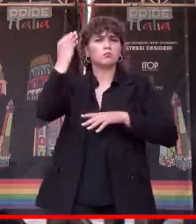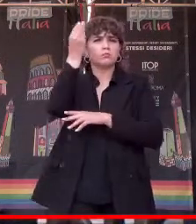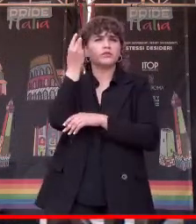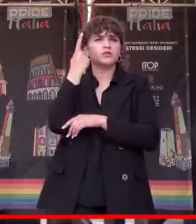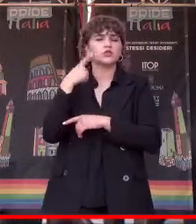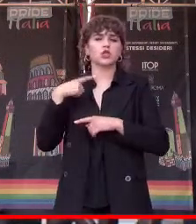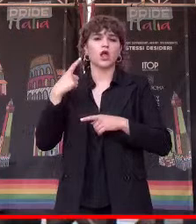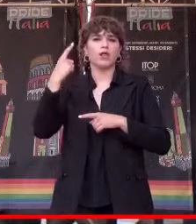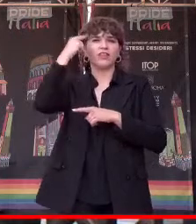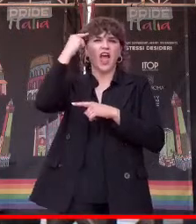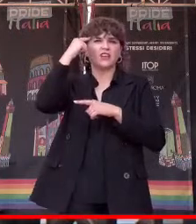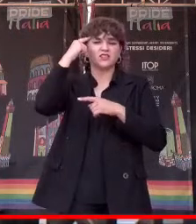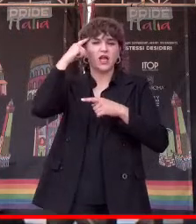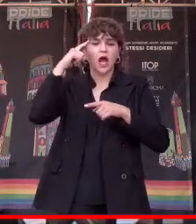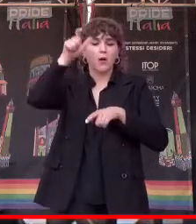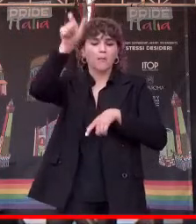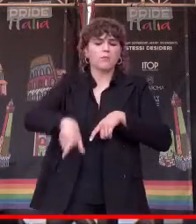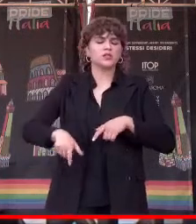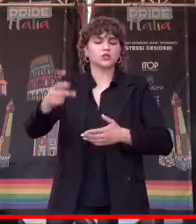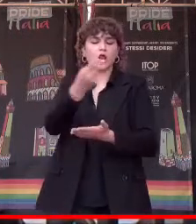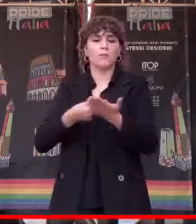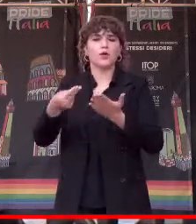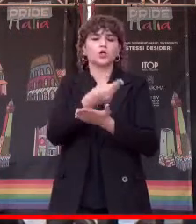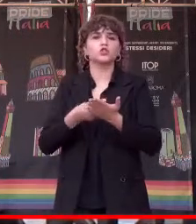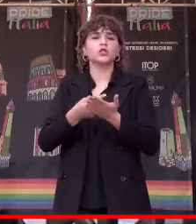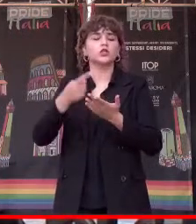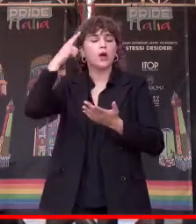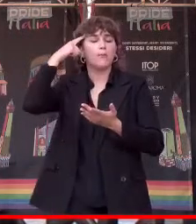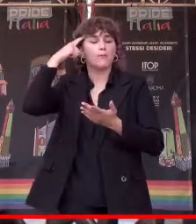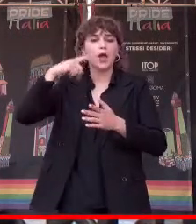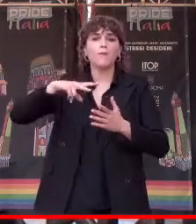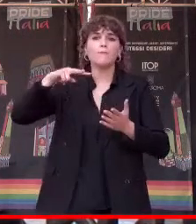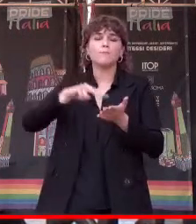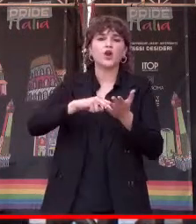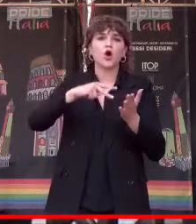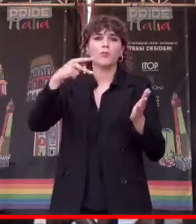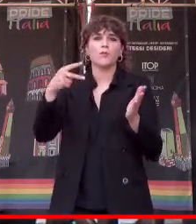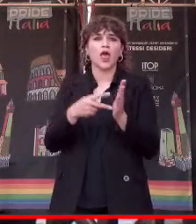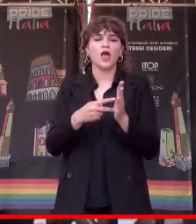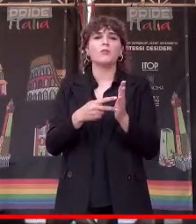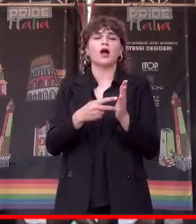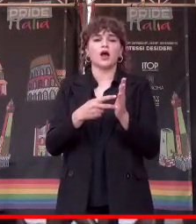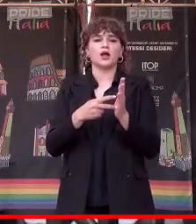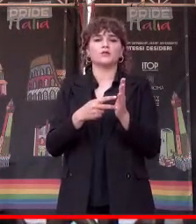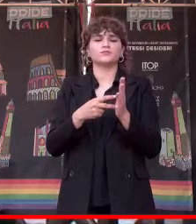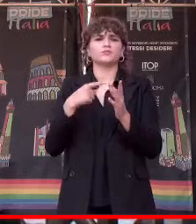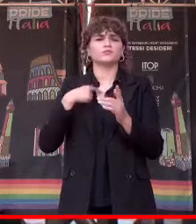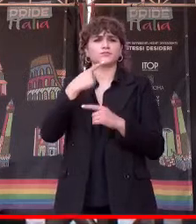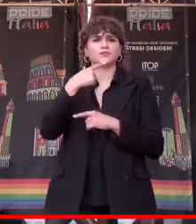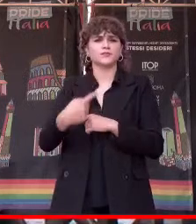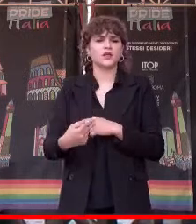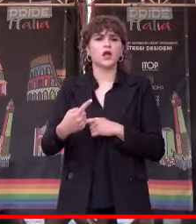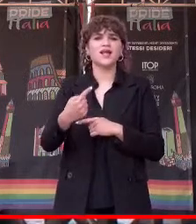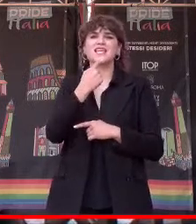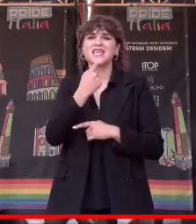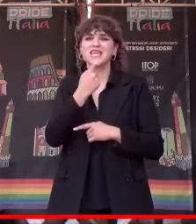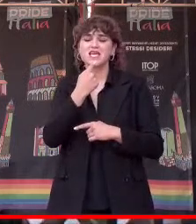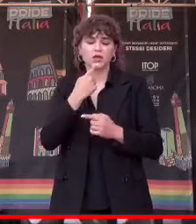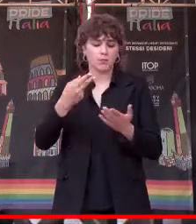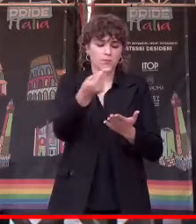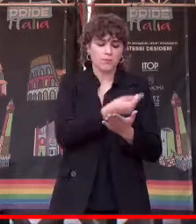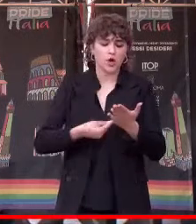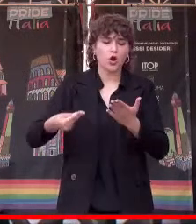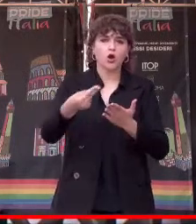dei progettisti. Ma quello è il problema, è loro allora. Certo, ma io sto dicendo che chi progetta, se non ha una mentalità e un'apertura